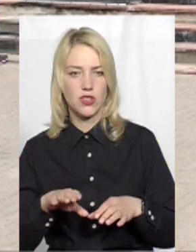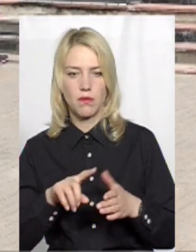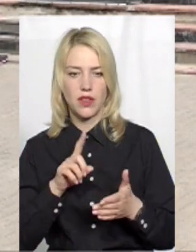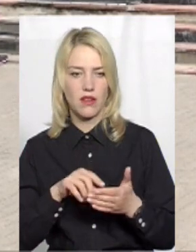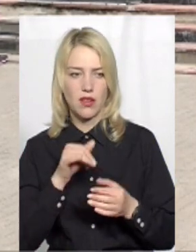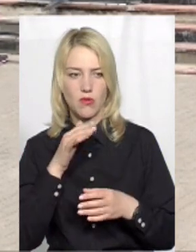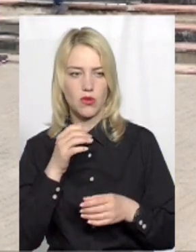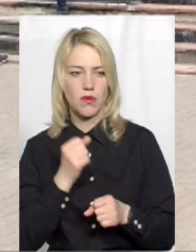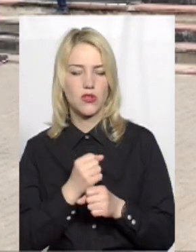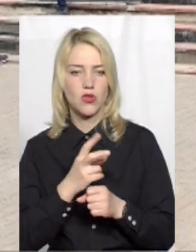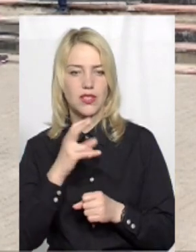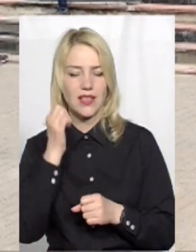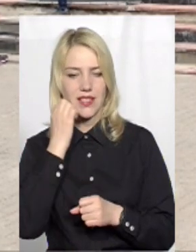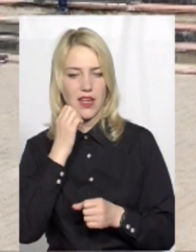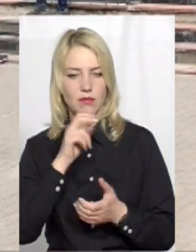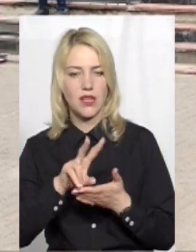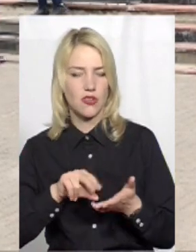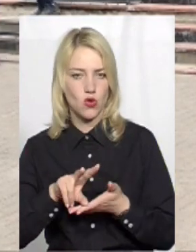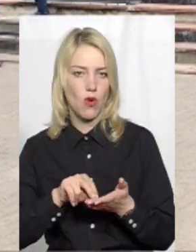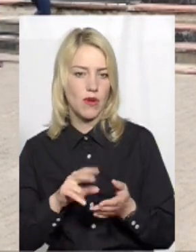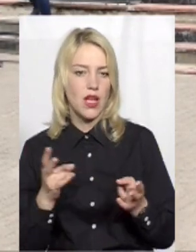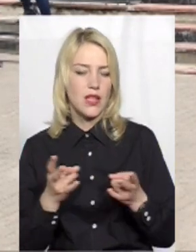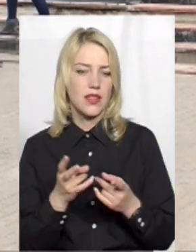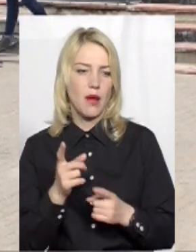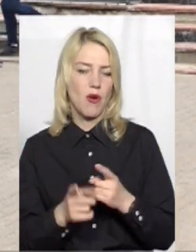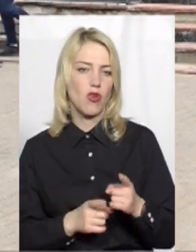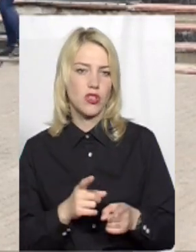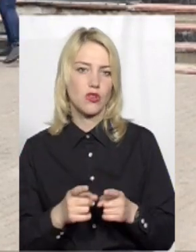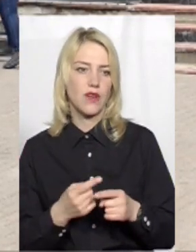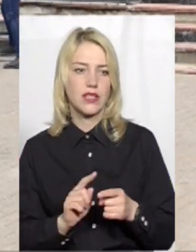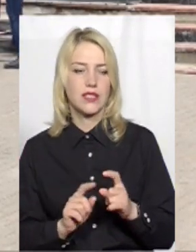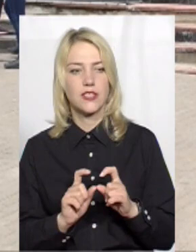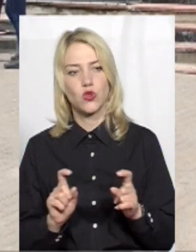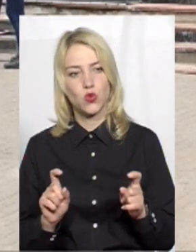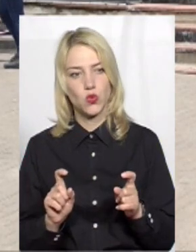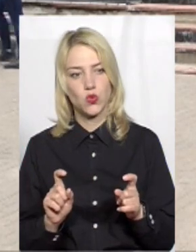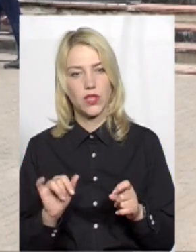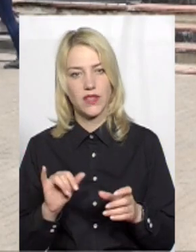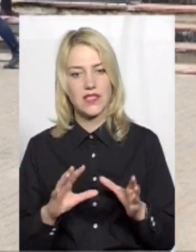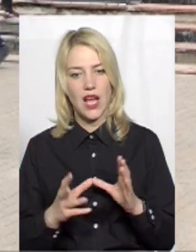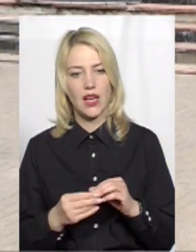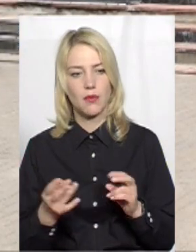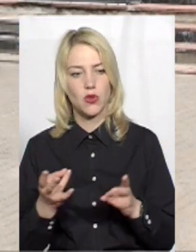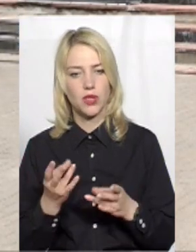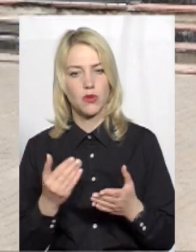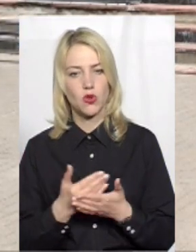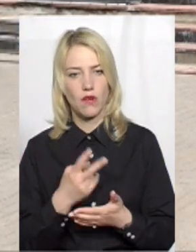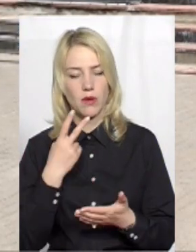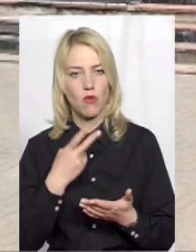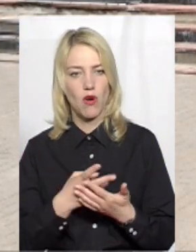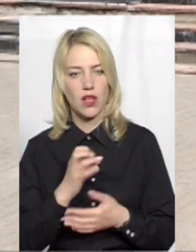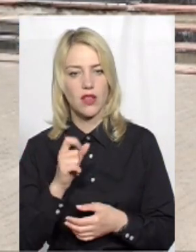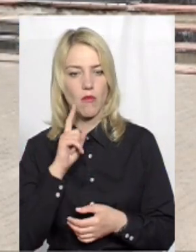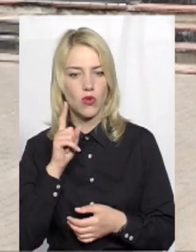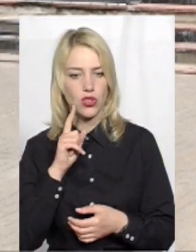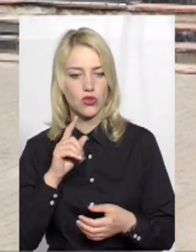працюють за старим зразком. Потрібно реорганізувати ці структури і взагалі потрібен новий погляд на молодіжну